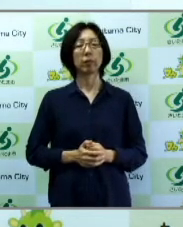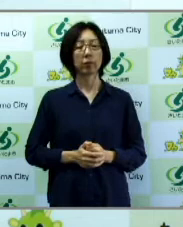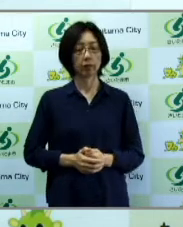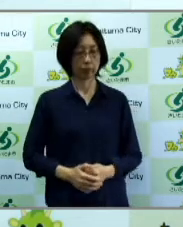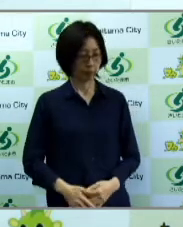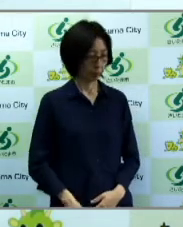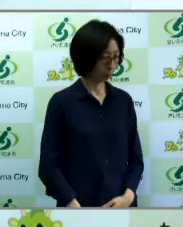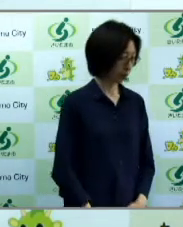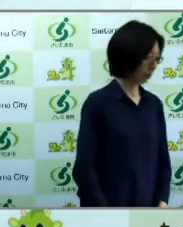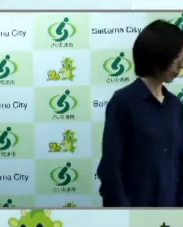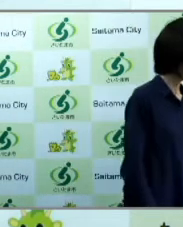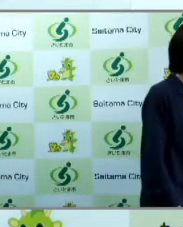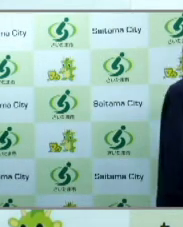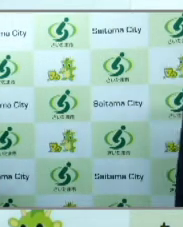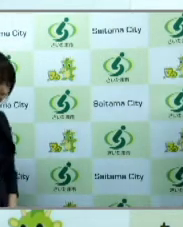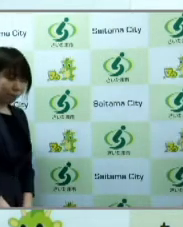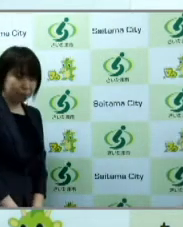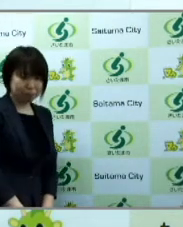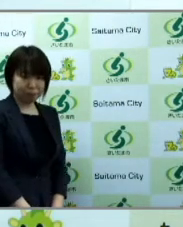はい、ありがとうございました。